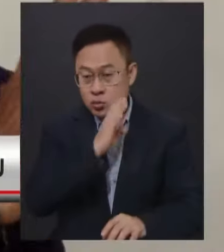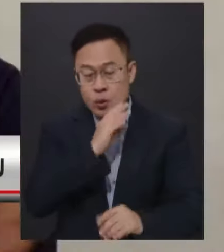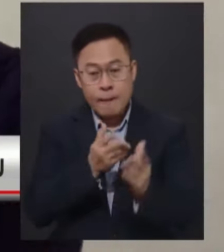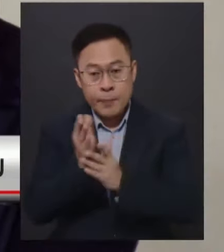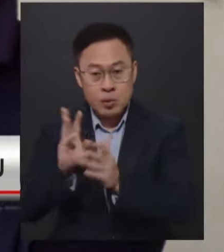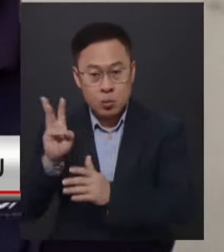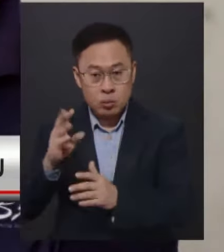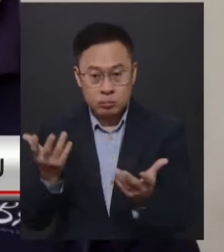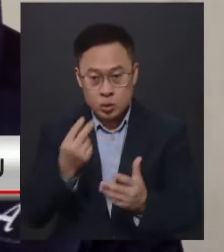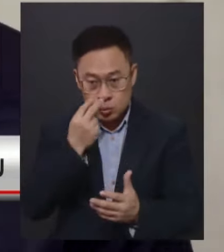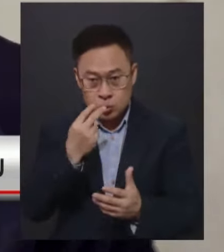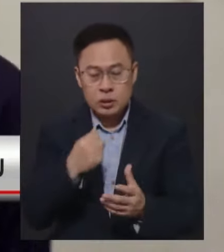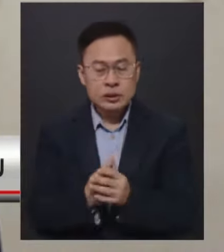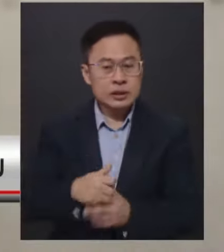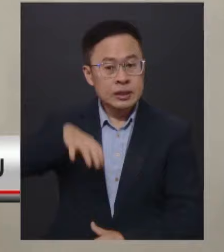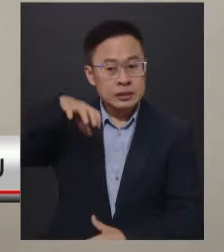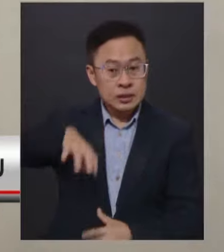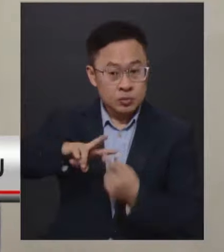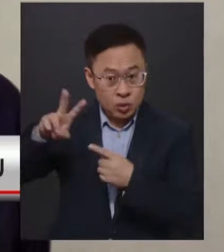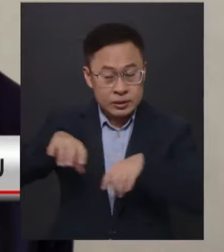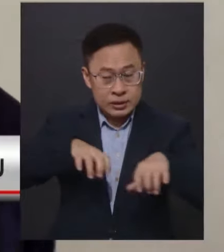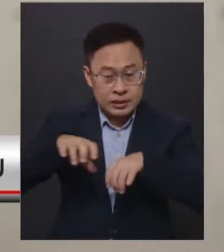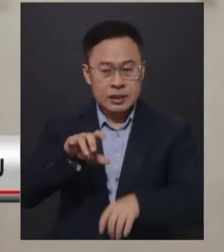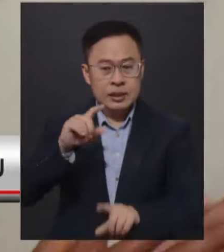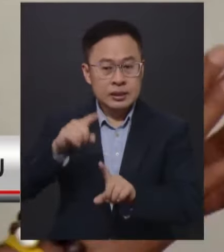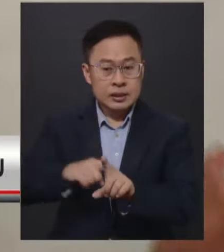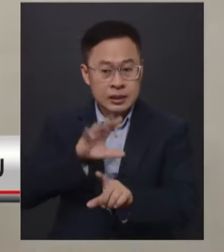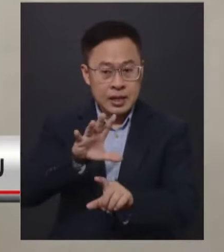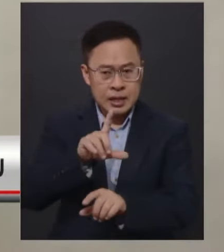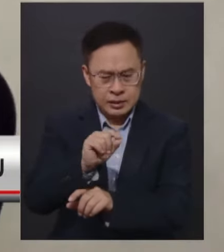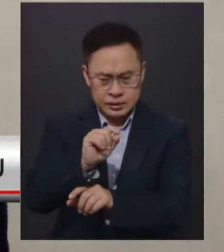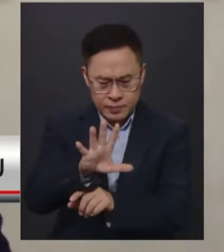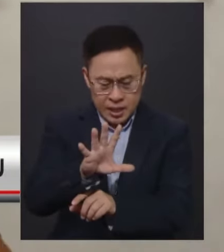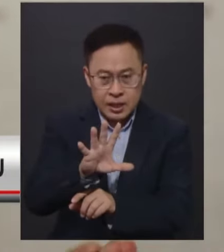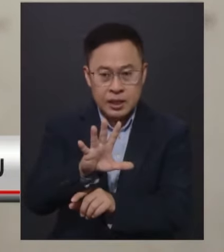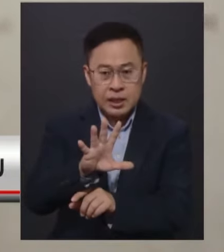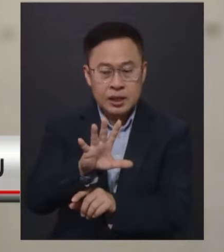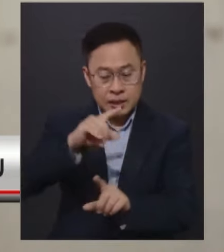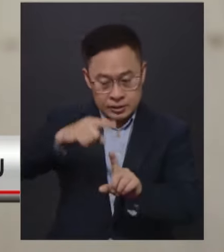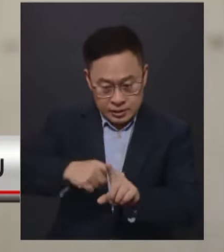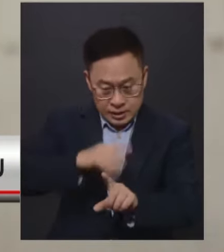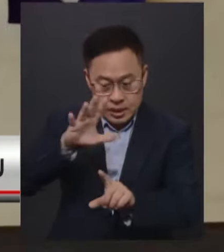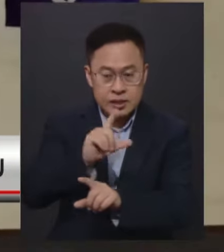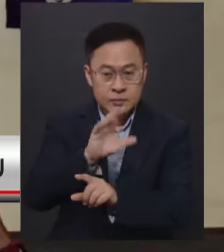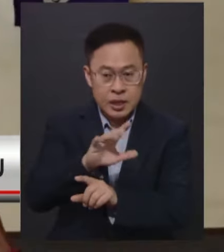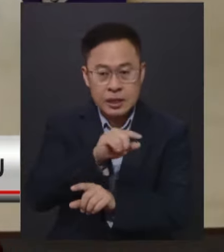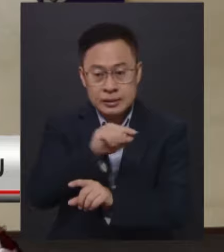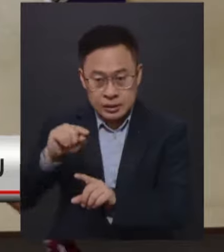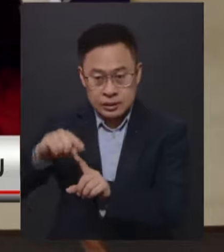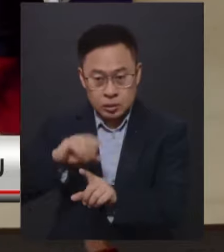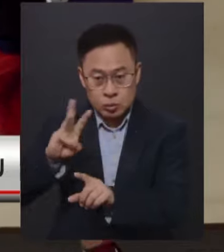ดขึ้นระหว่างวันที่25พฤษภาคมถึง2มิถุนายนนี้ที่อินดอร์สเตเดียมหัวหมากกรุงเทพมหานครน